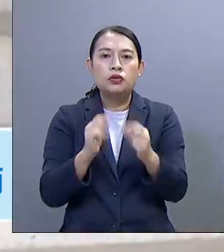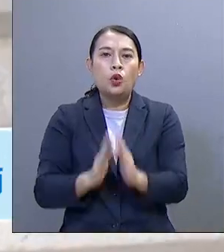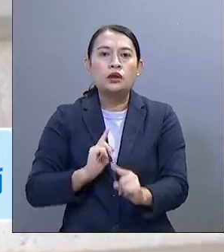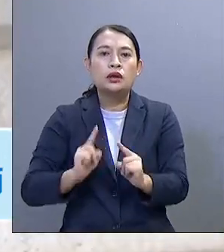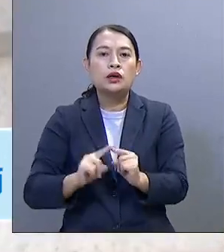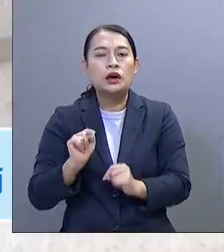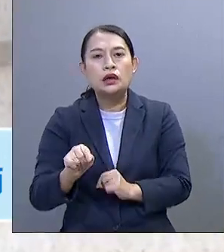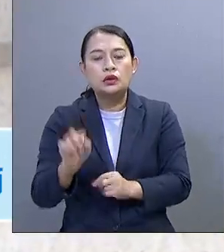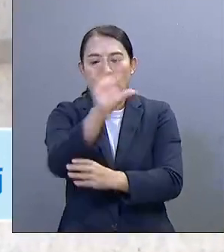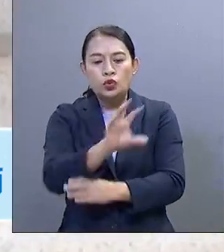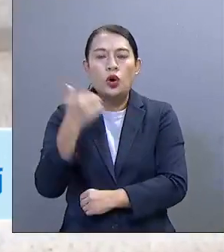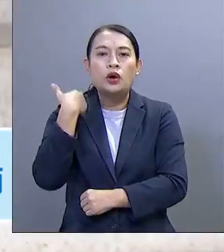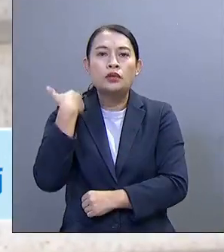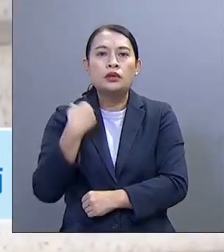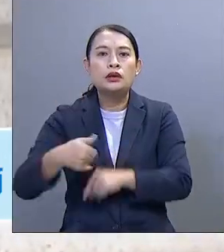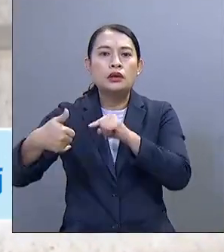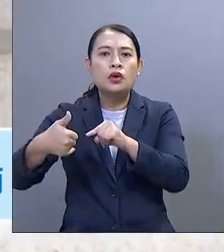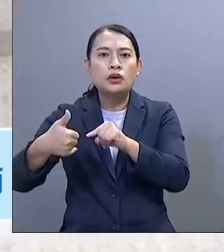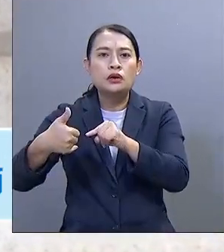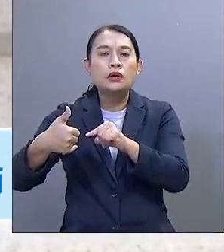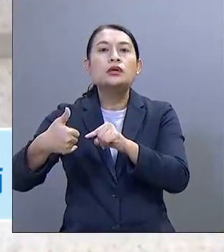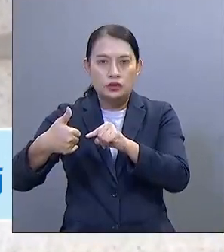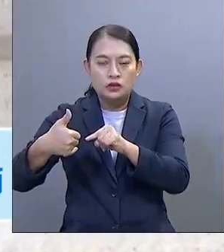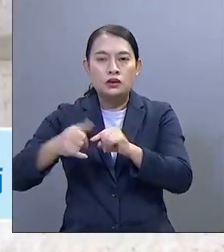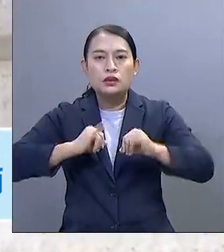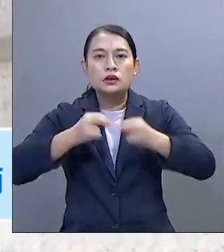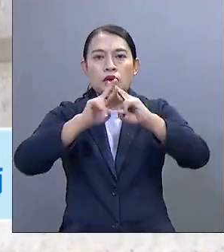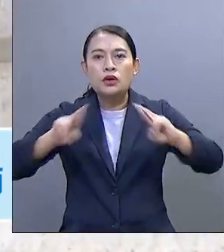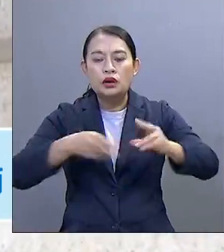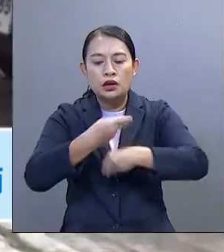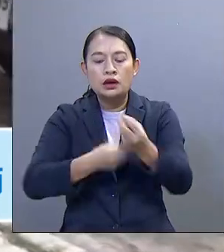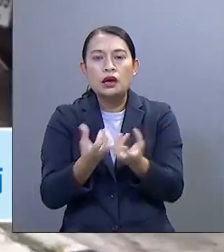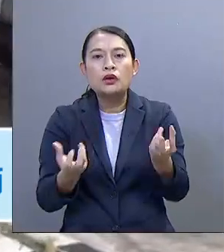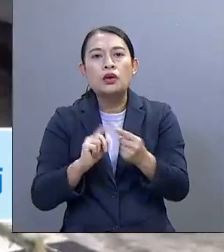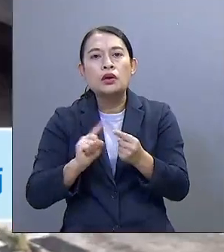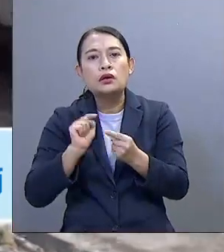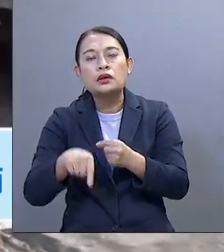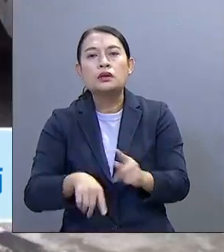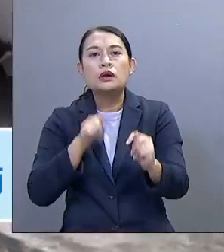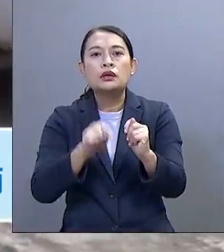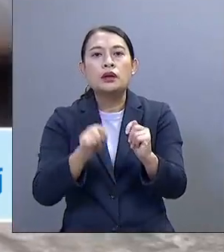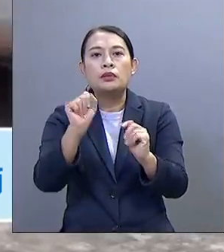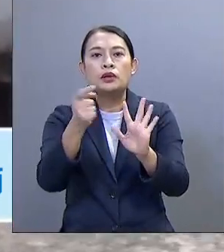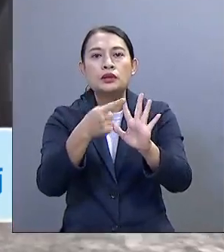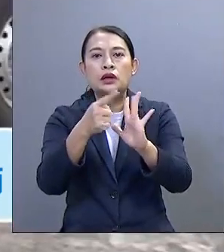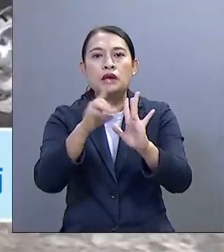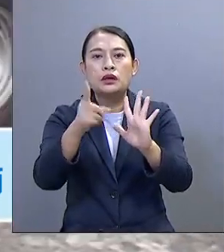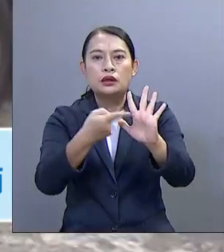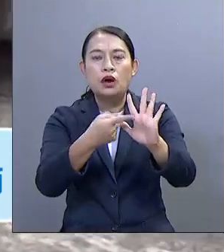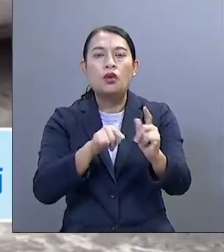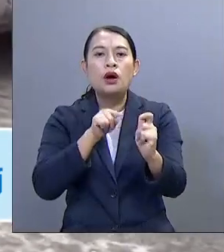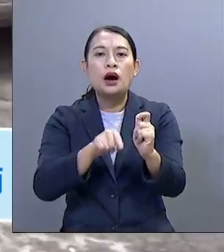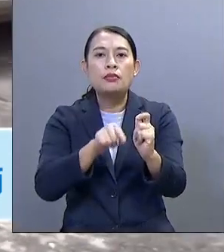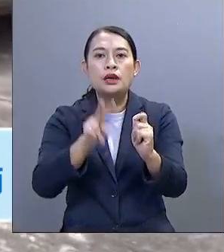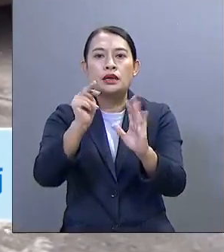ลอกอีเหอนกันอีกหน่รายคนนี้เป็นเจ้าของร้านขายของชำที่ตะบนสะด่าวค่ะเที่ยพลิโงเหมือนกัน